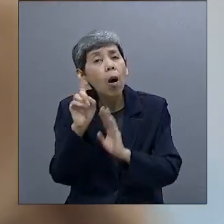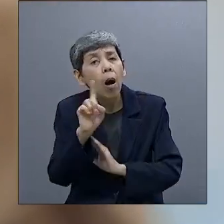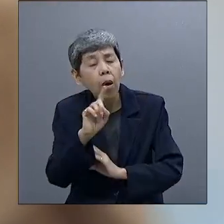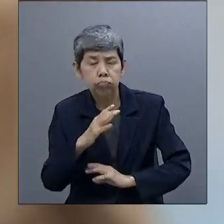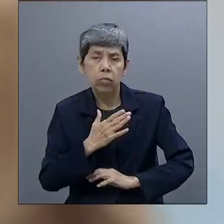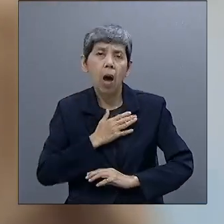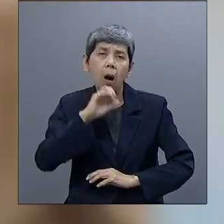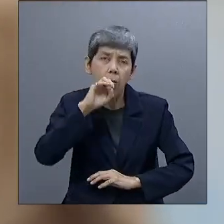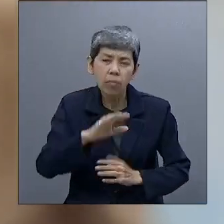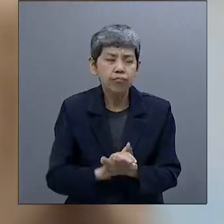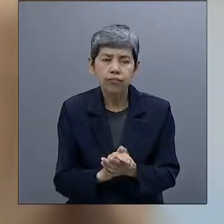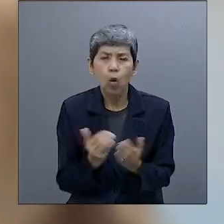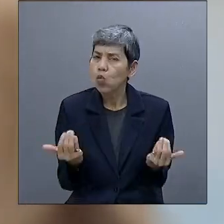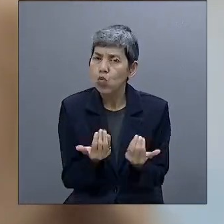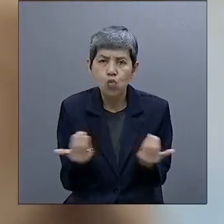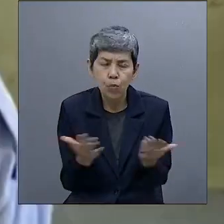จะอ้างว่า